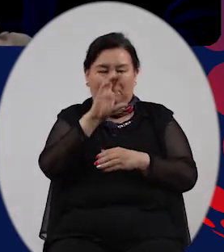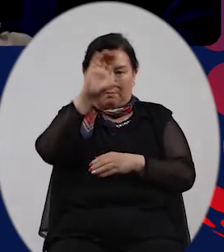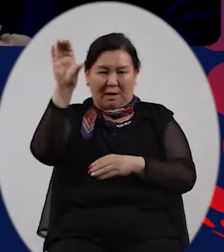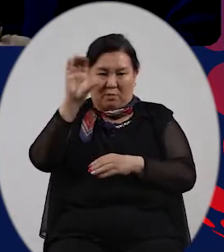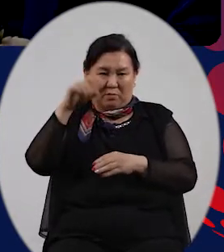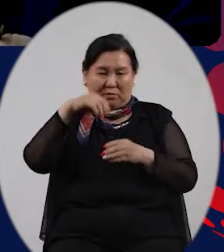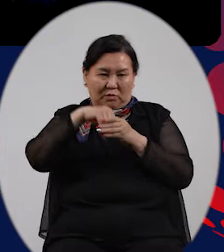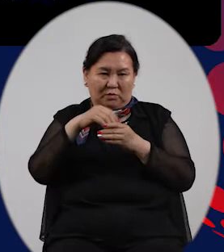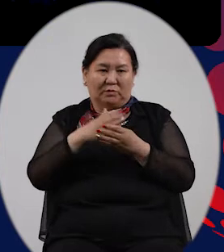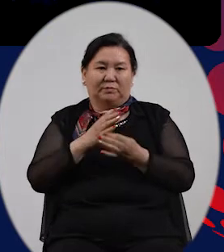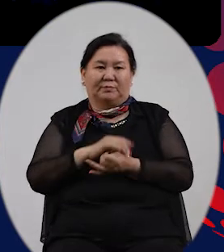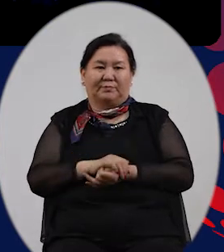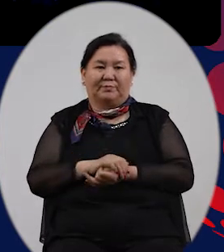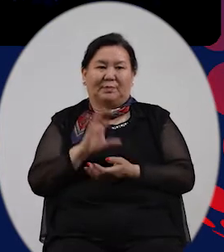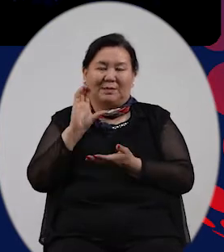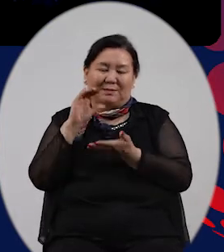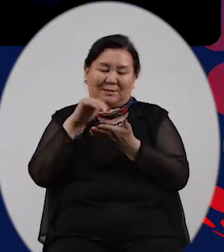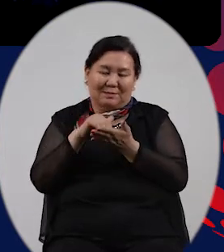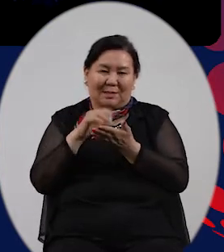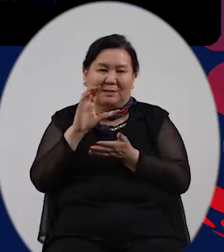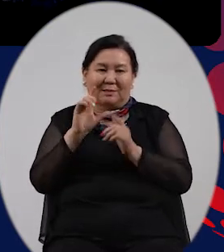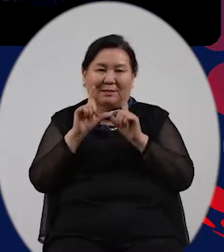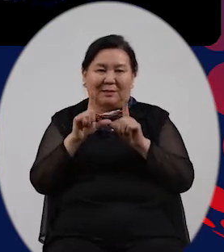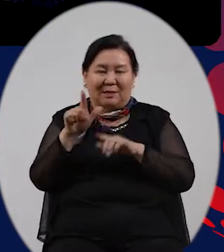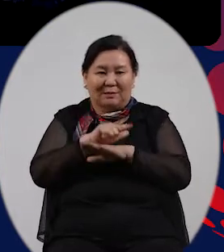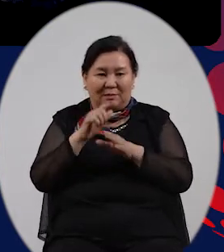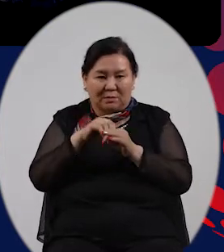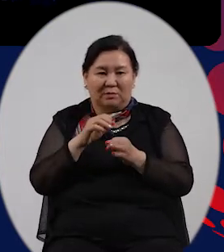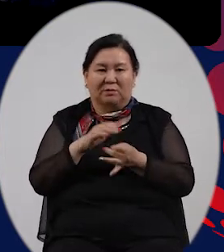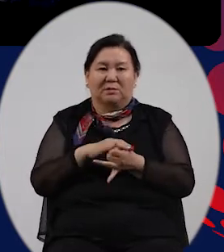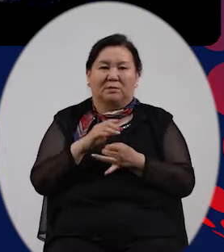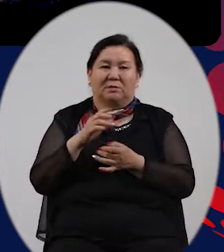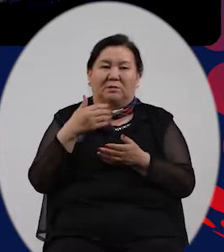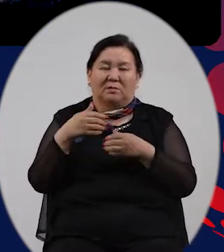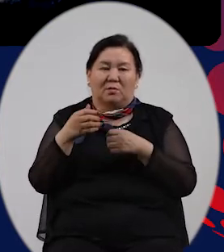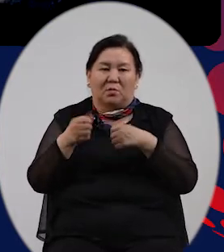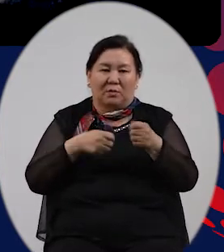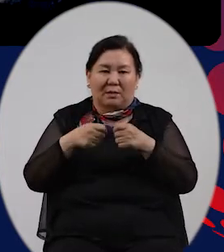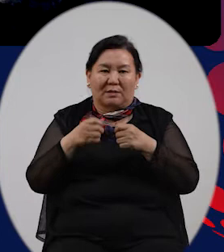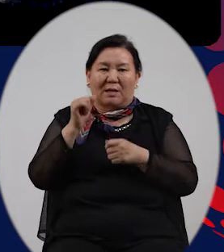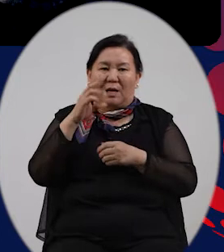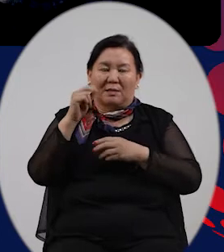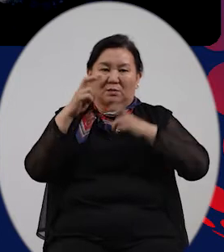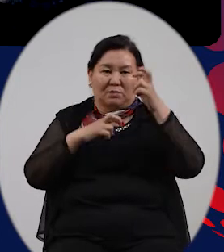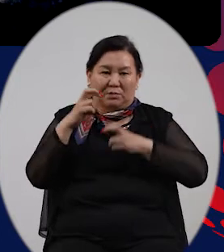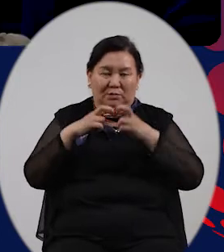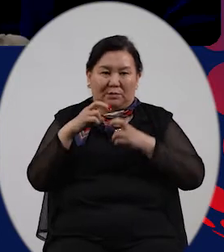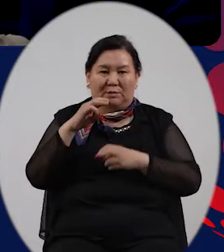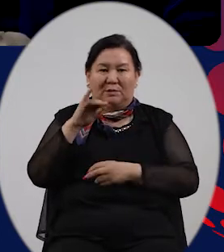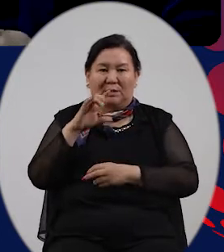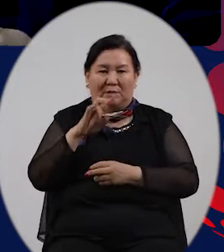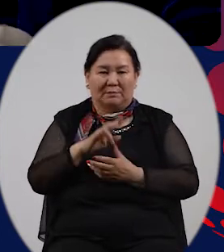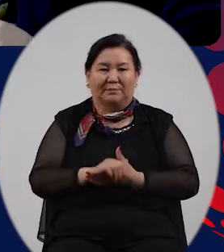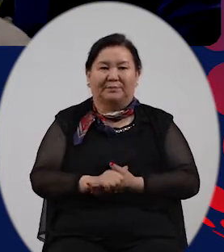ирнэ гэж ойлгож байна. За стандарт хэмжил зүүн газрууд бол орж ирнэ. Өөрөөр хэлэх юм бол мэрэгжлийн хяналттай холбоотойгоор бол орж ирж байна